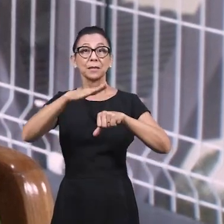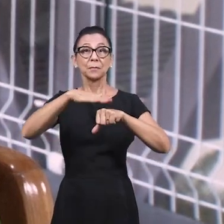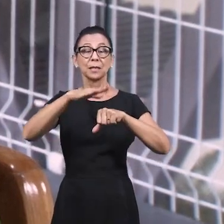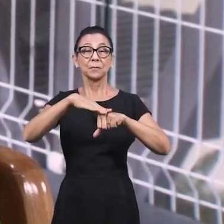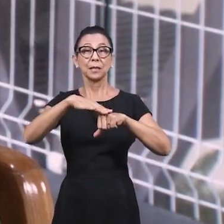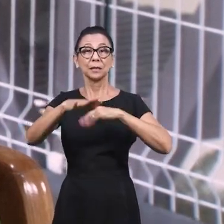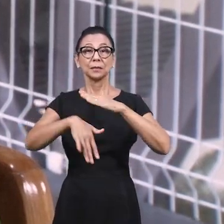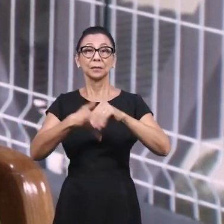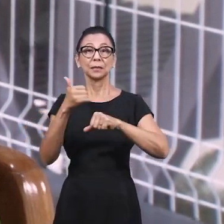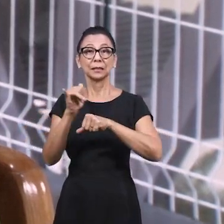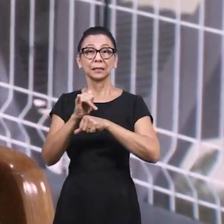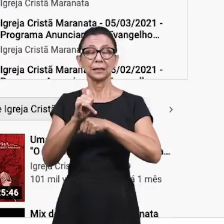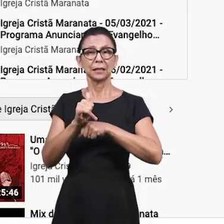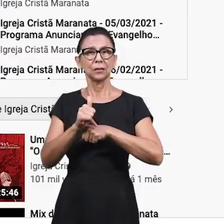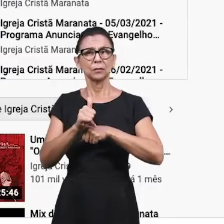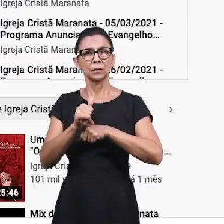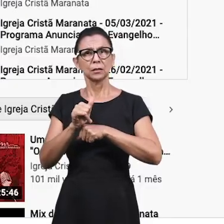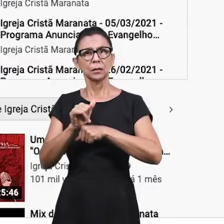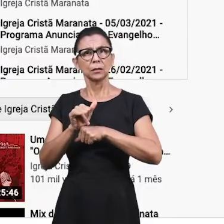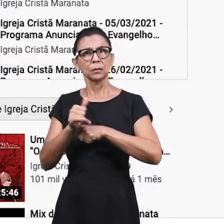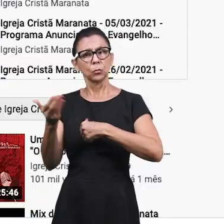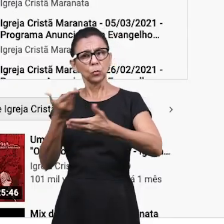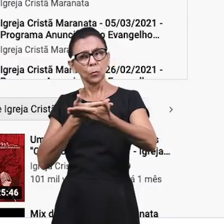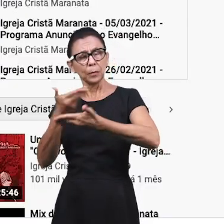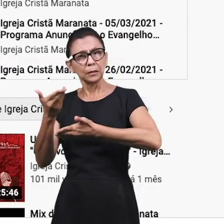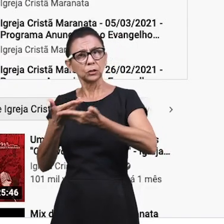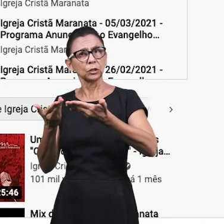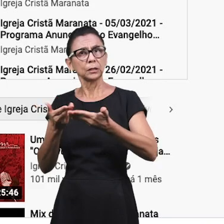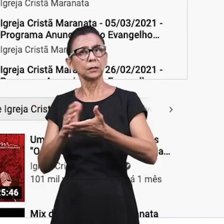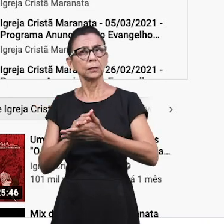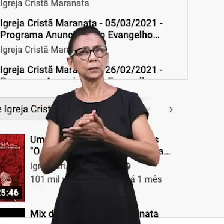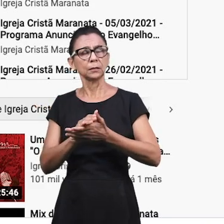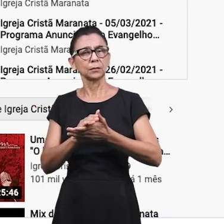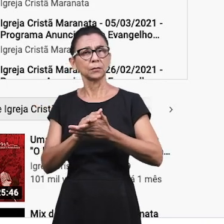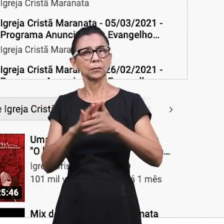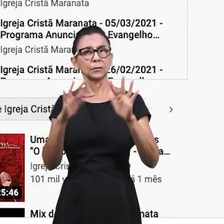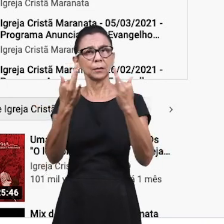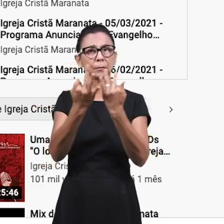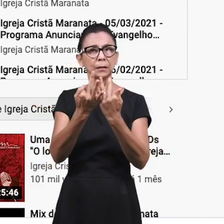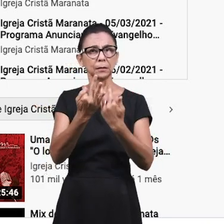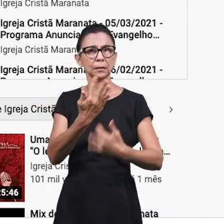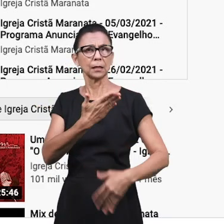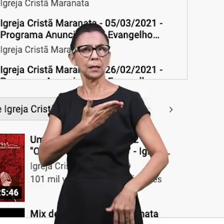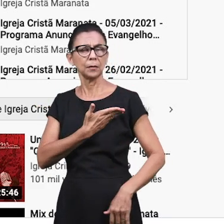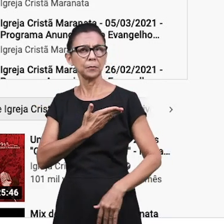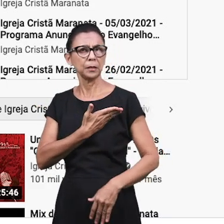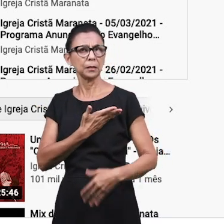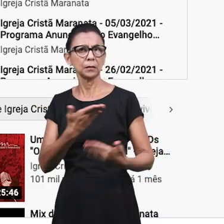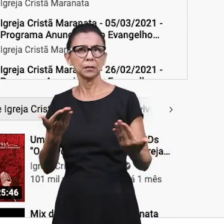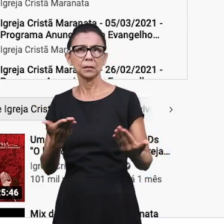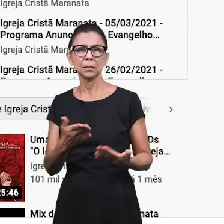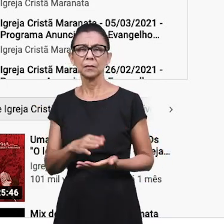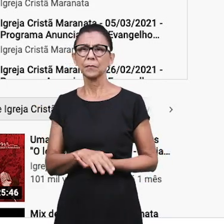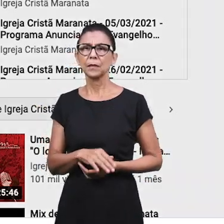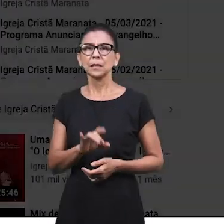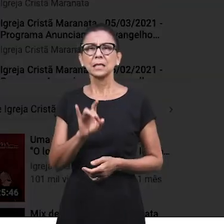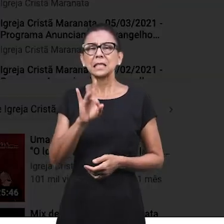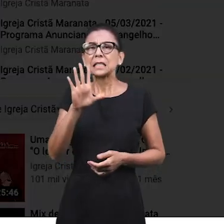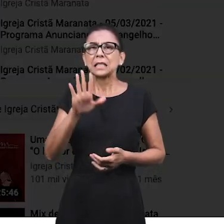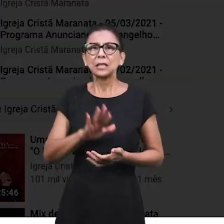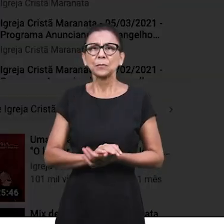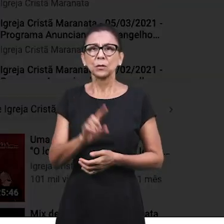Donc, partagez cette formation avec des personnes que vous connaissez, des membres de la famille, amis. Il suffit de cliquer sur le